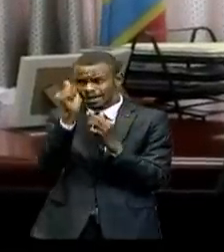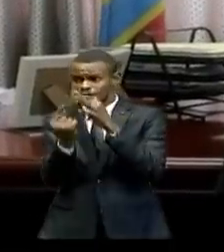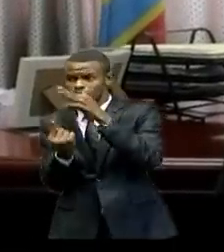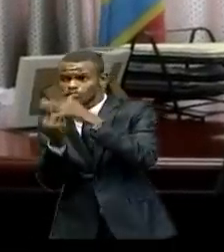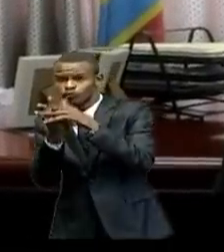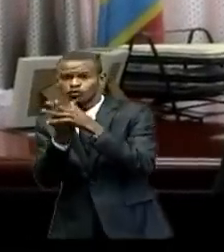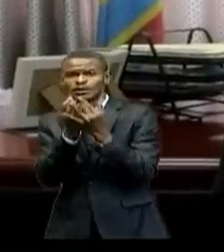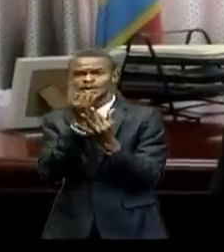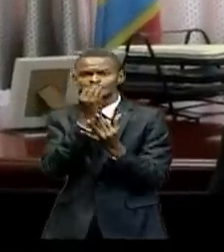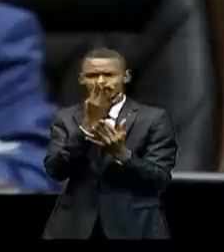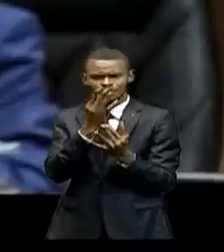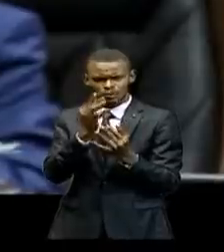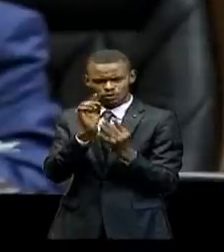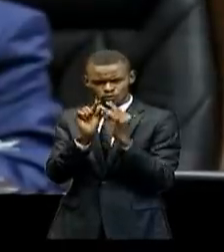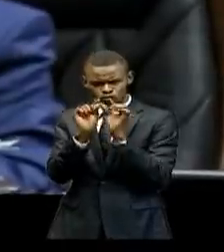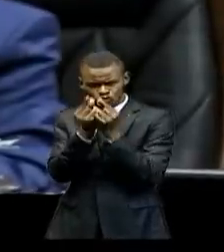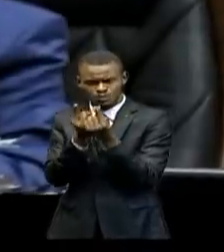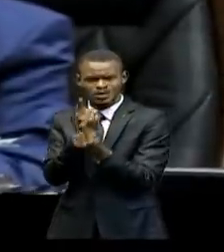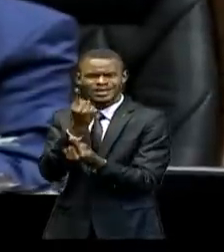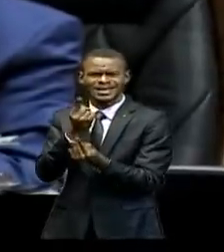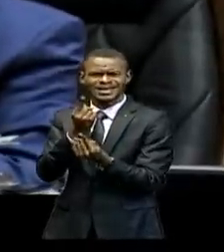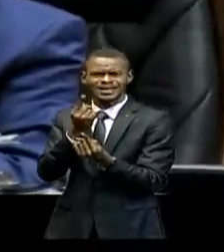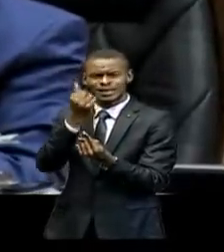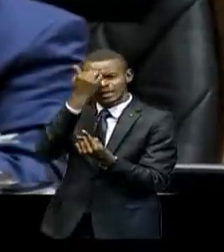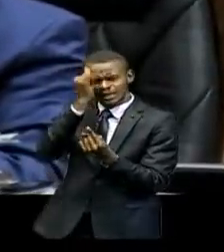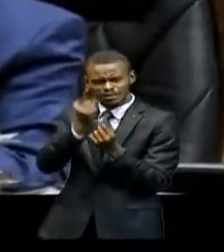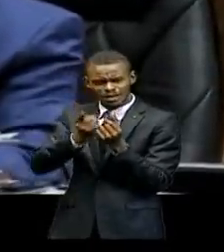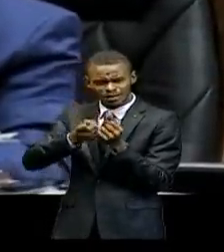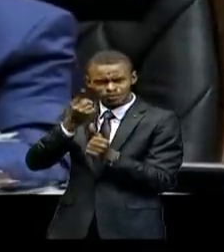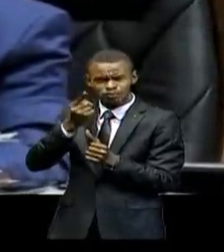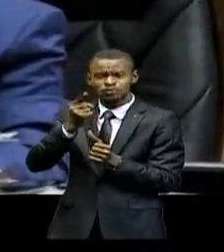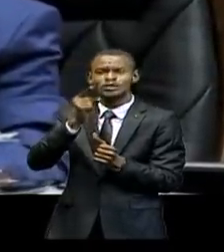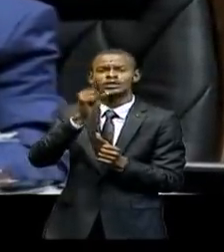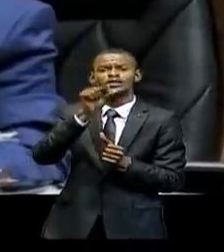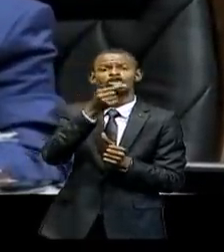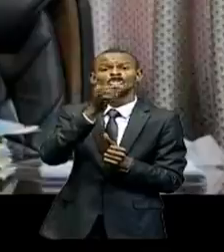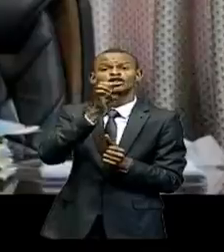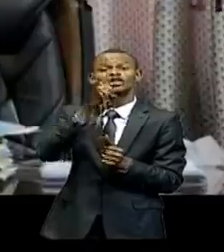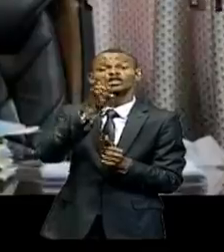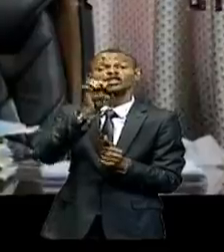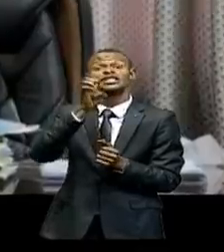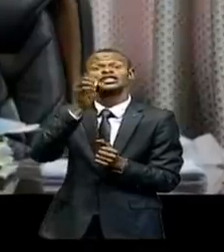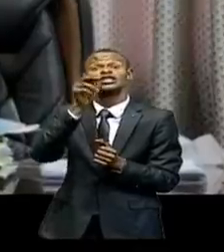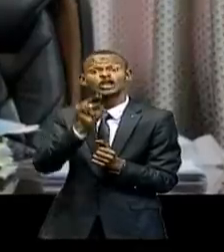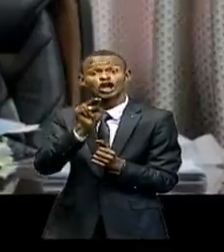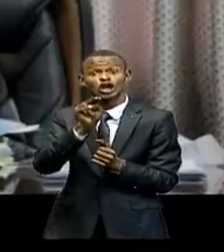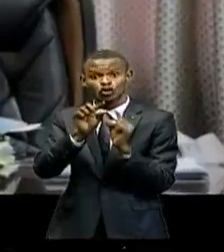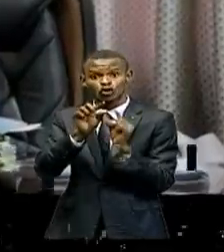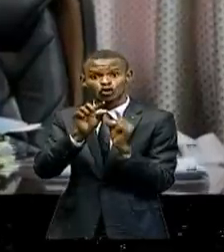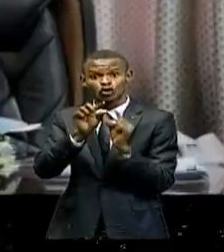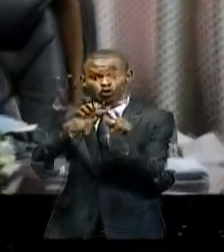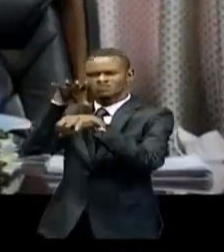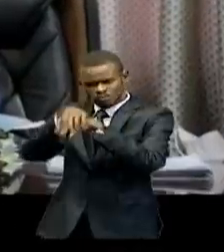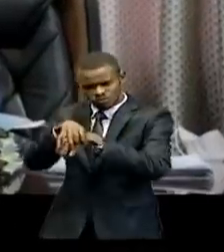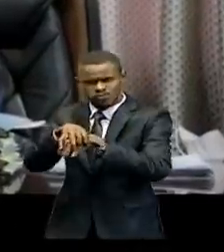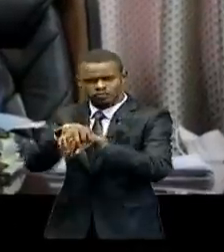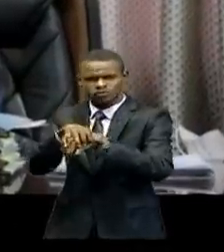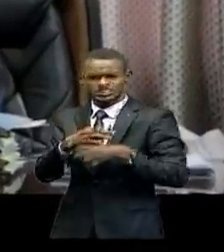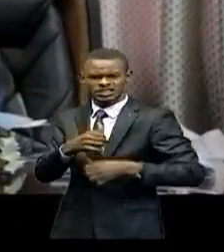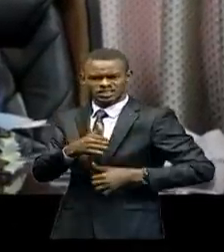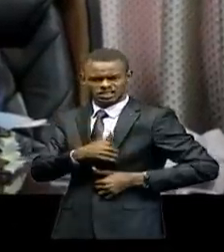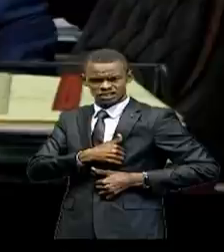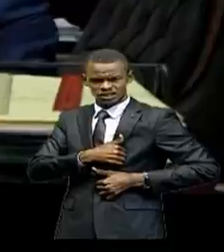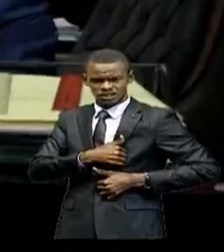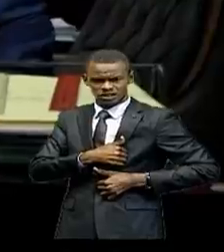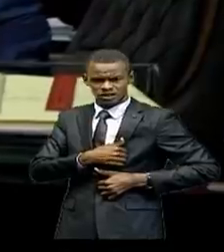de guerre Gédéon Moutanga dans le Haut-Katanga, des saisies des munitions qui continuent d'être enregistrées dans cette partie